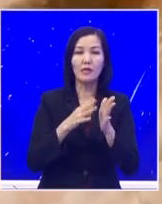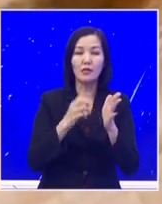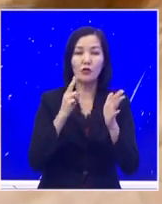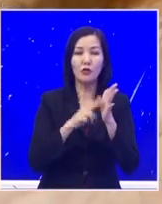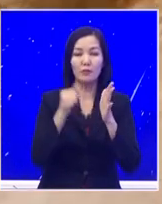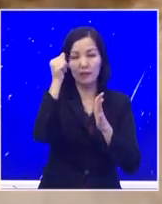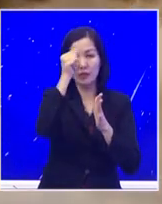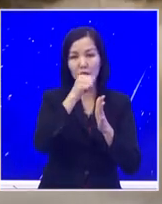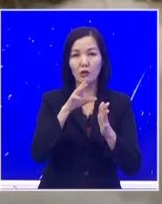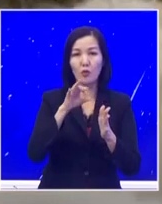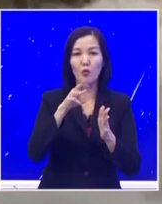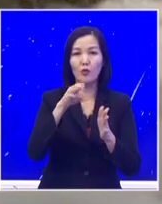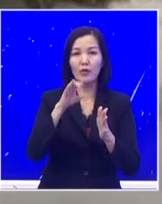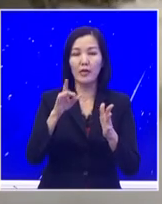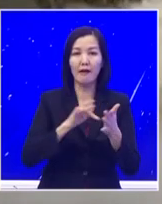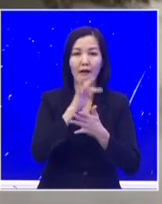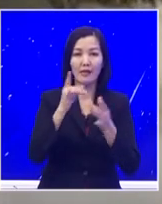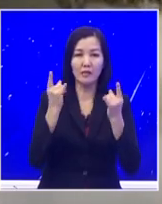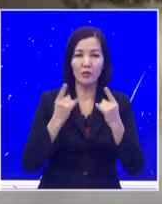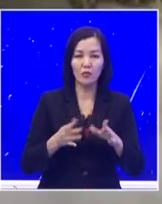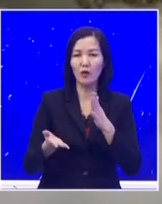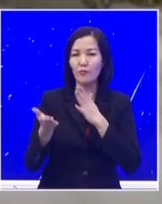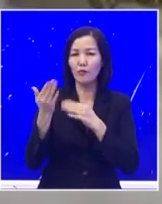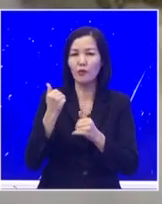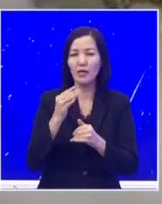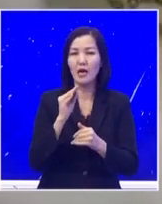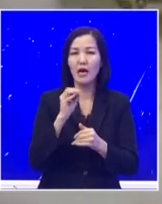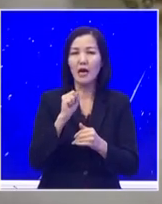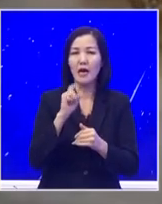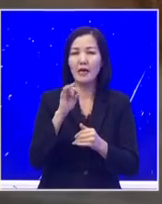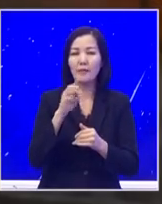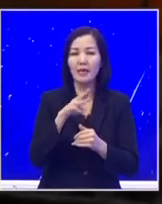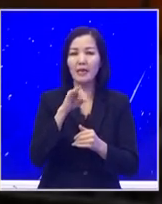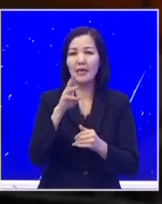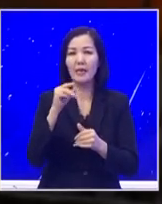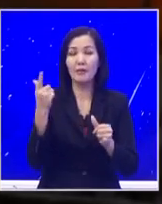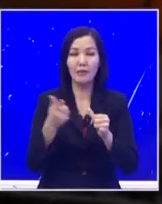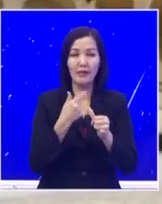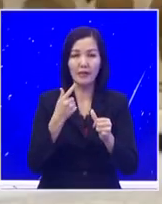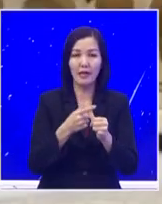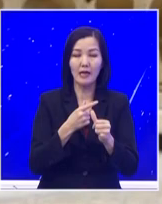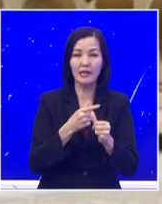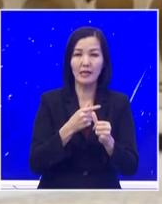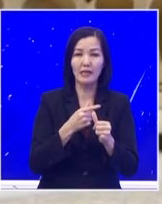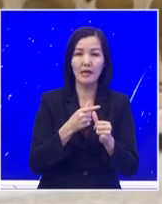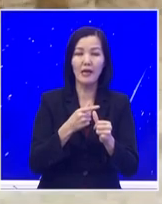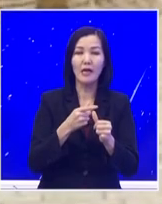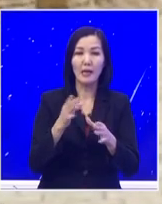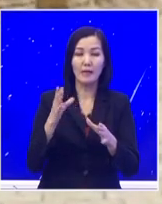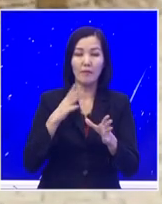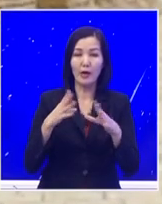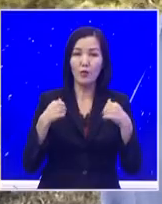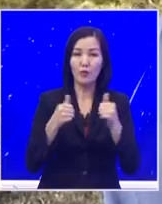Отырар қаласында туған. Ежелгі Отырар қаласын арабтар Фараб деп атайтын болған. Осыдан бары бол Фарабтан шыққан Әбу Насыр